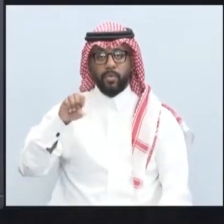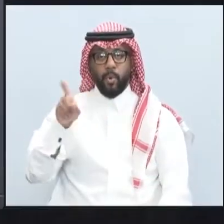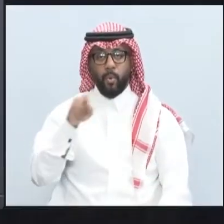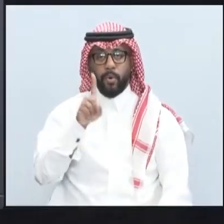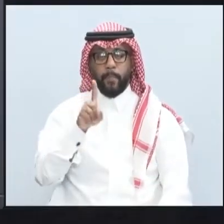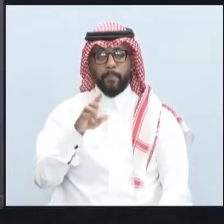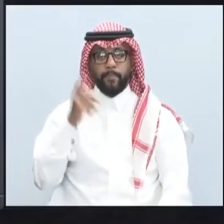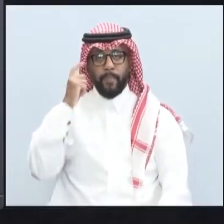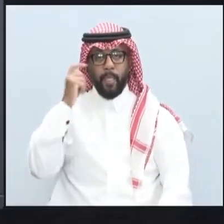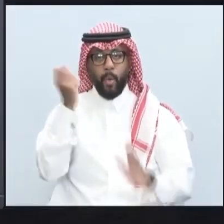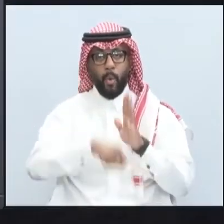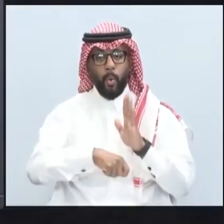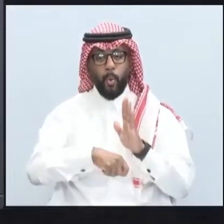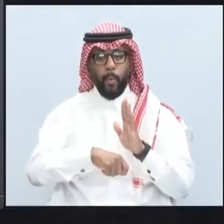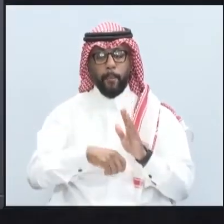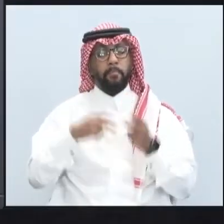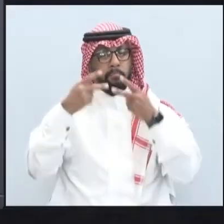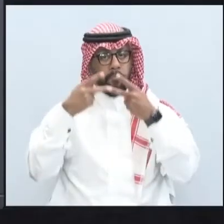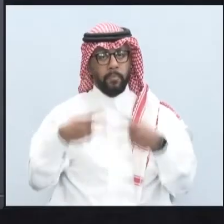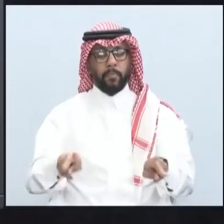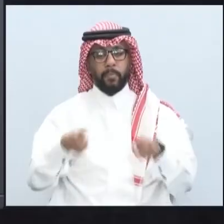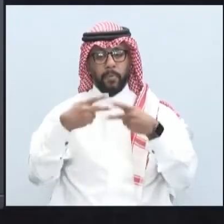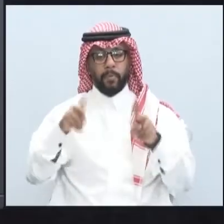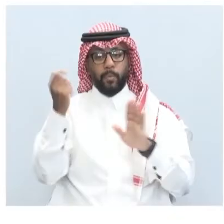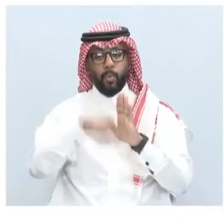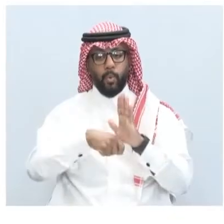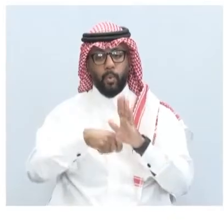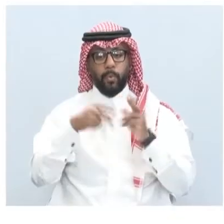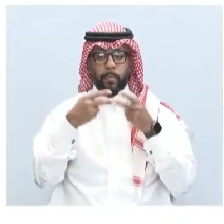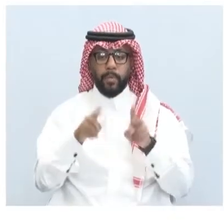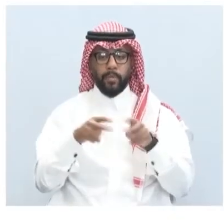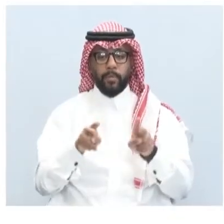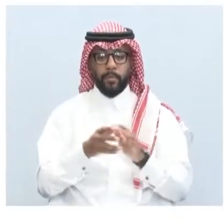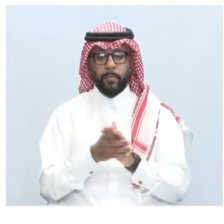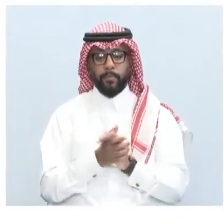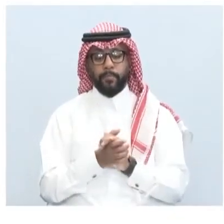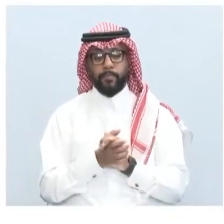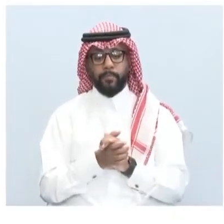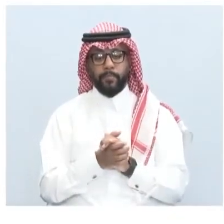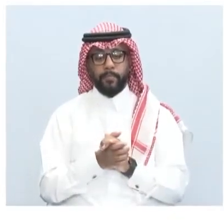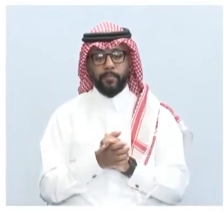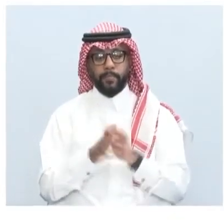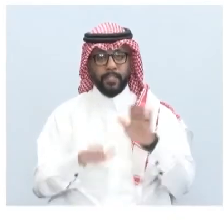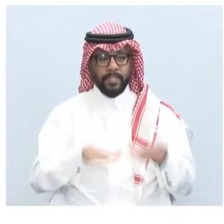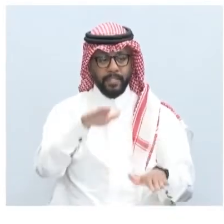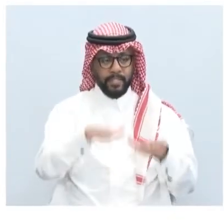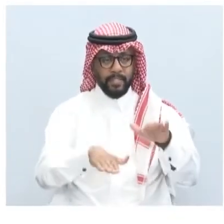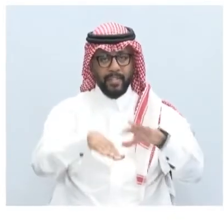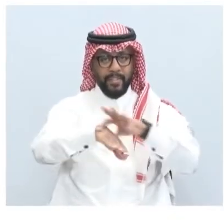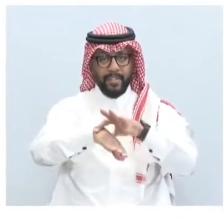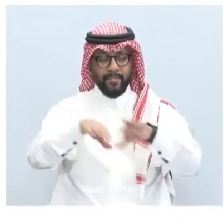حكمه احسنتم يجوز المسح على الخفين وهو ما يعرف